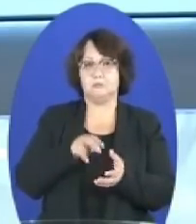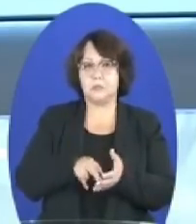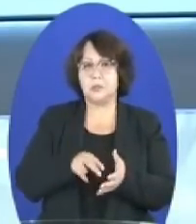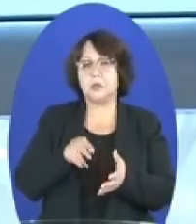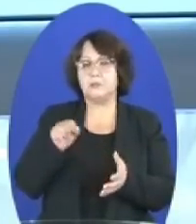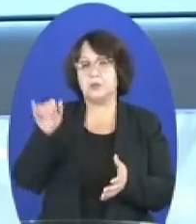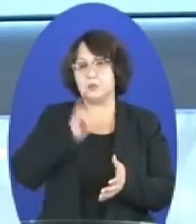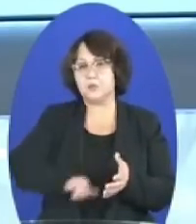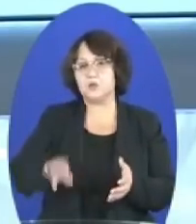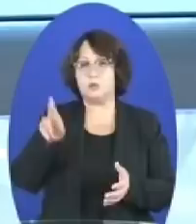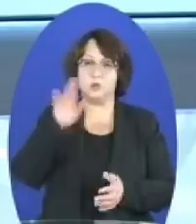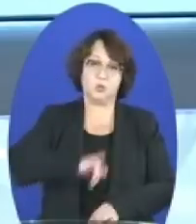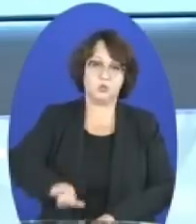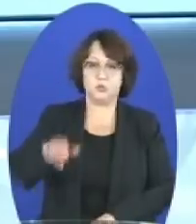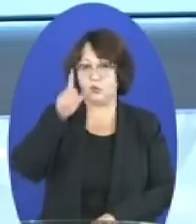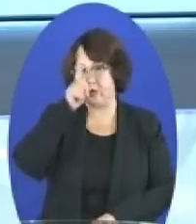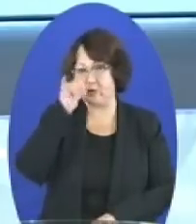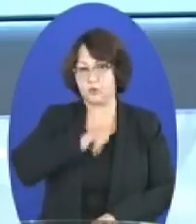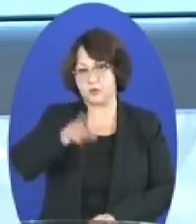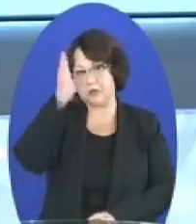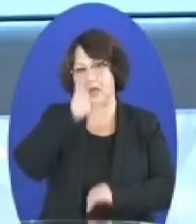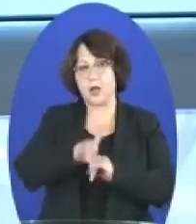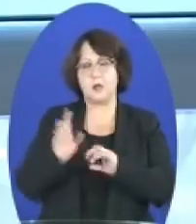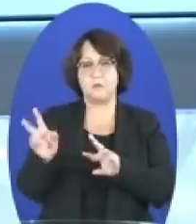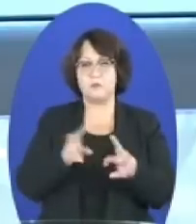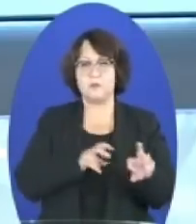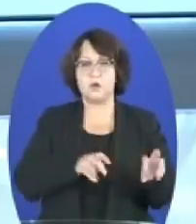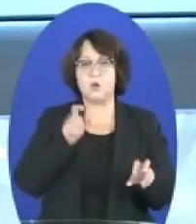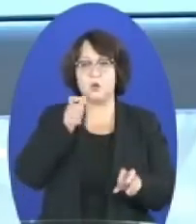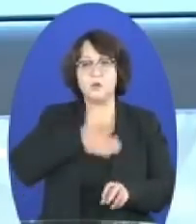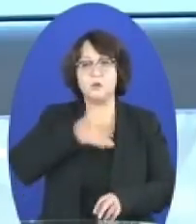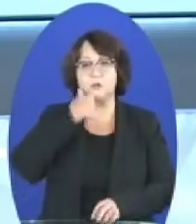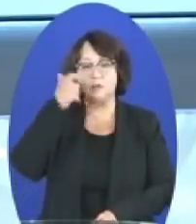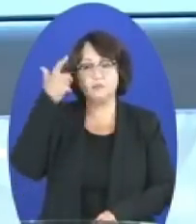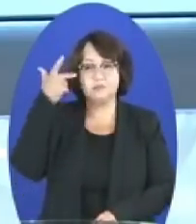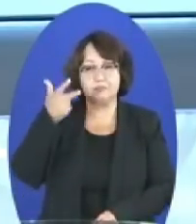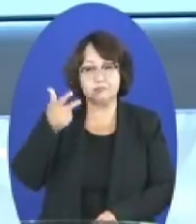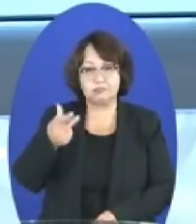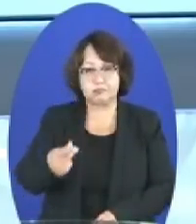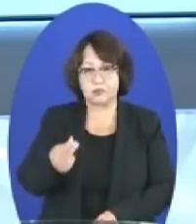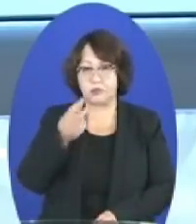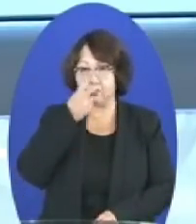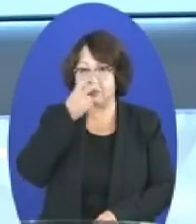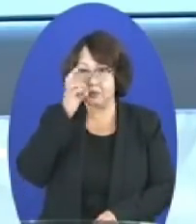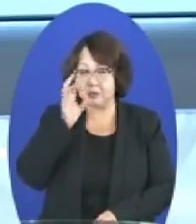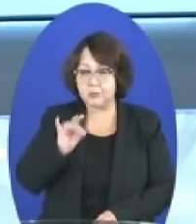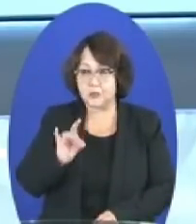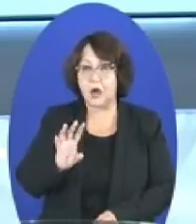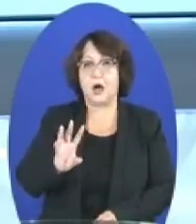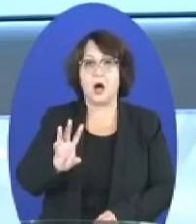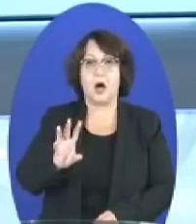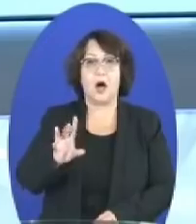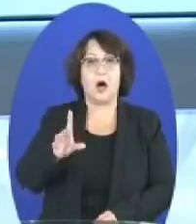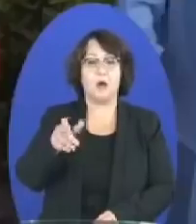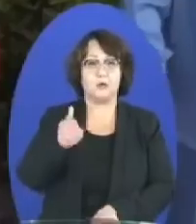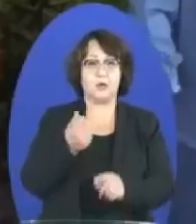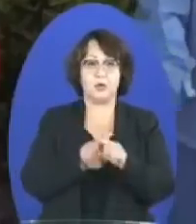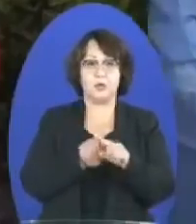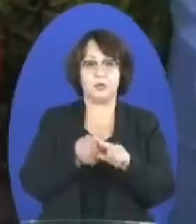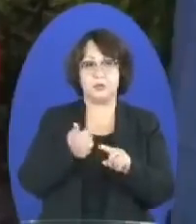Америкийн нэгдсэн улс, Япон, Орос холбооны улсын эрдэмтдийн хүн дээр хийсэн зарим туршилтын үр дүн нааштай гарч байгаа сайн мэдээтэй байна.